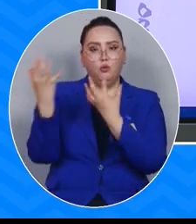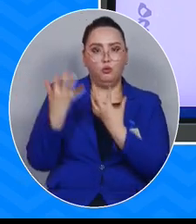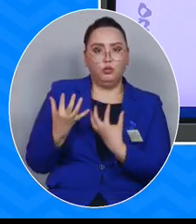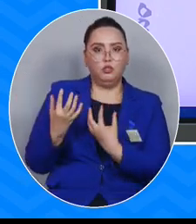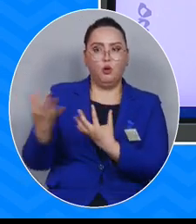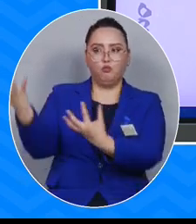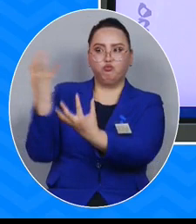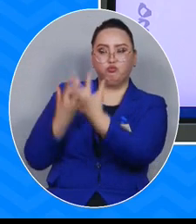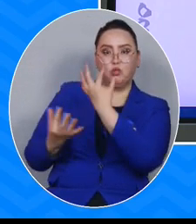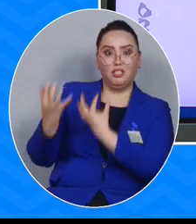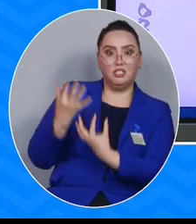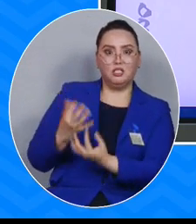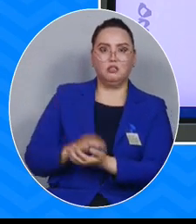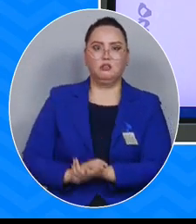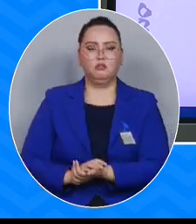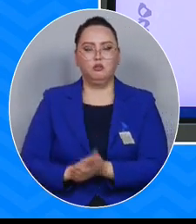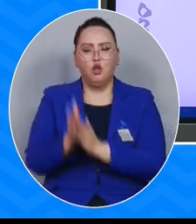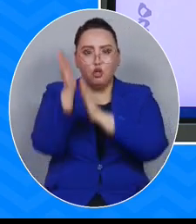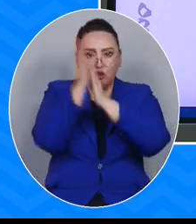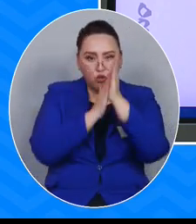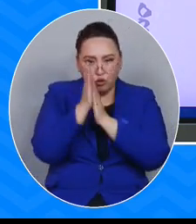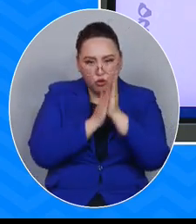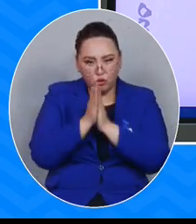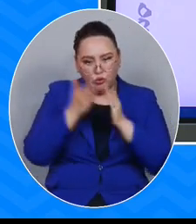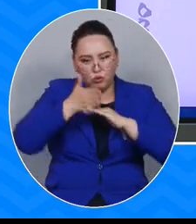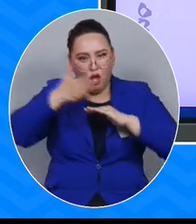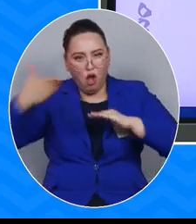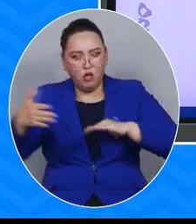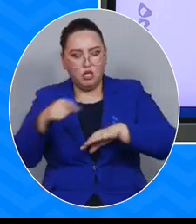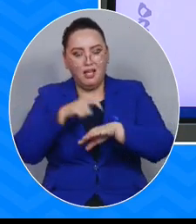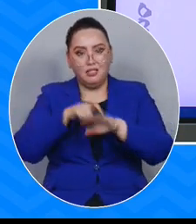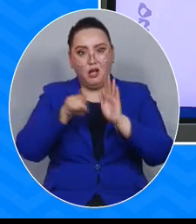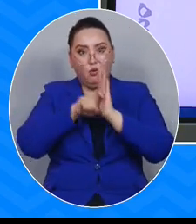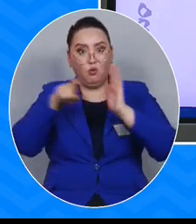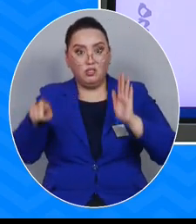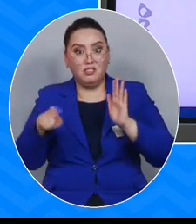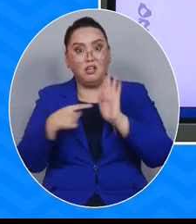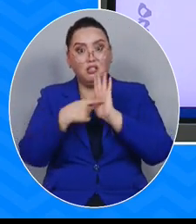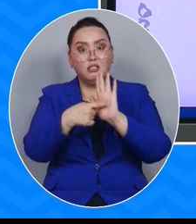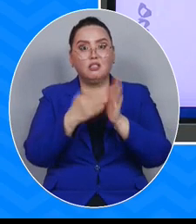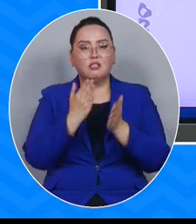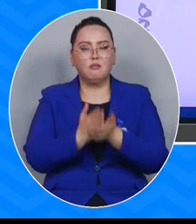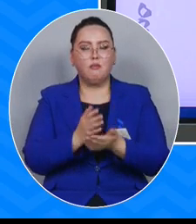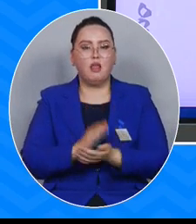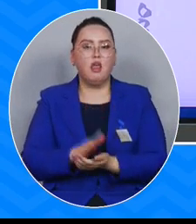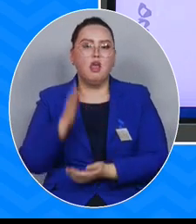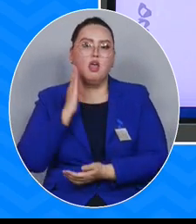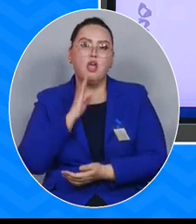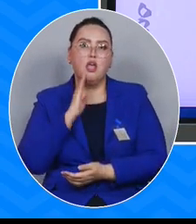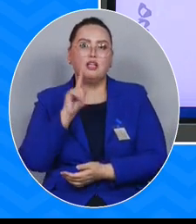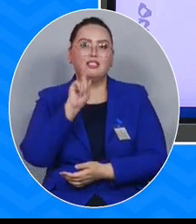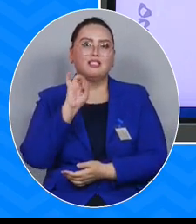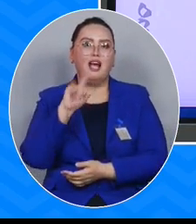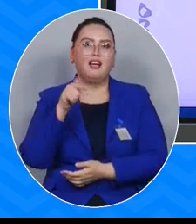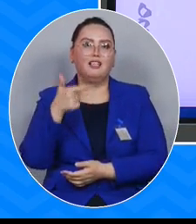хоохнэг үдэг ул нөл нэгцаг тэжэн минувтас хоохнэг хоохнэг идархэлдг. Дараа нь асан байг хэр үйл нь их жарлиг булогснаар бөгдөөрээй суголсан.